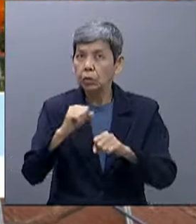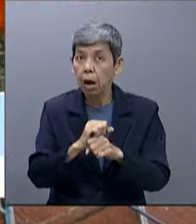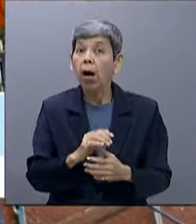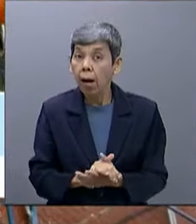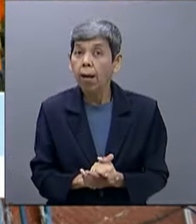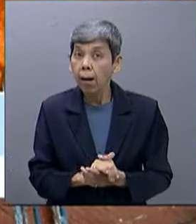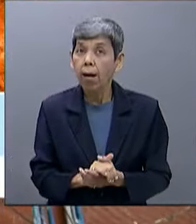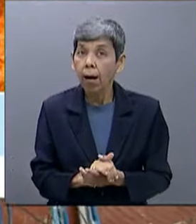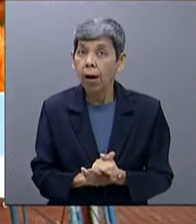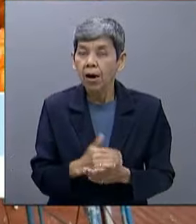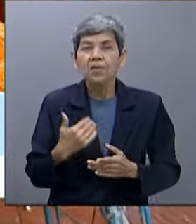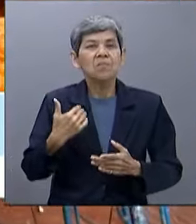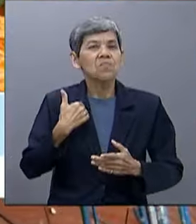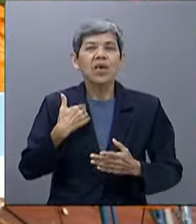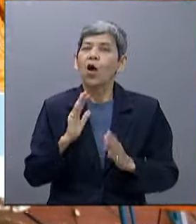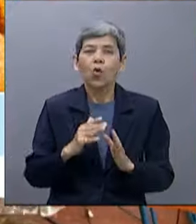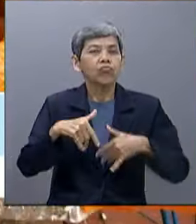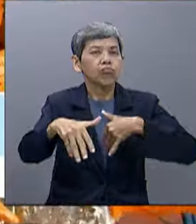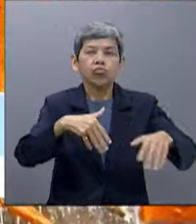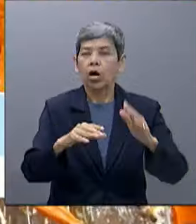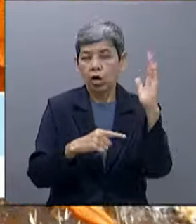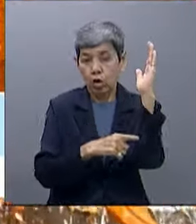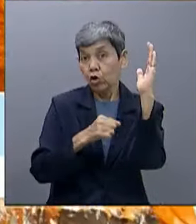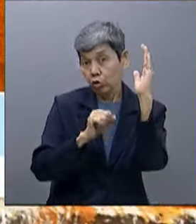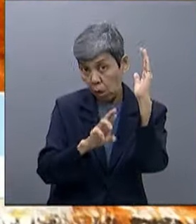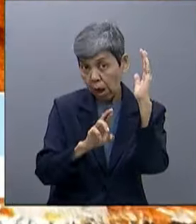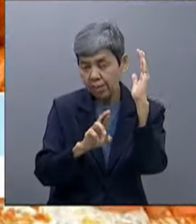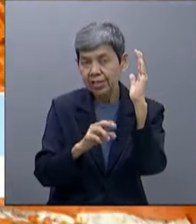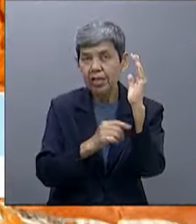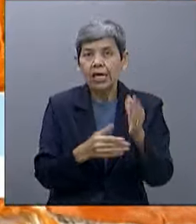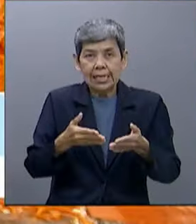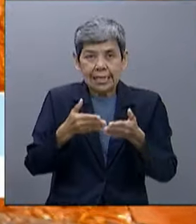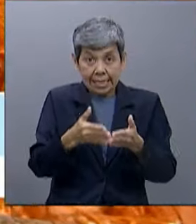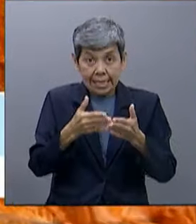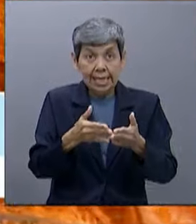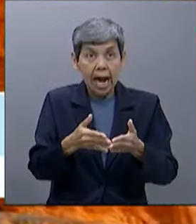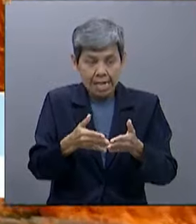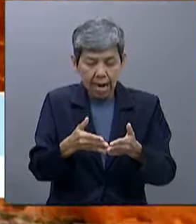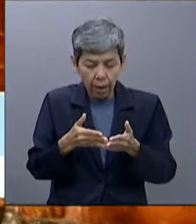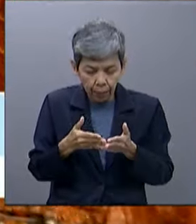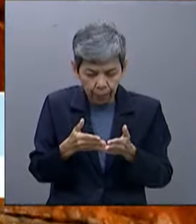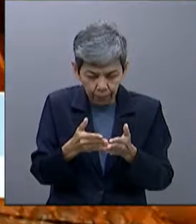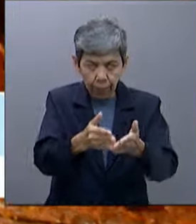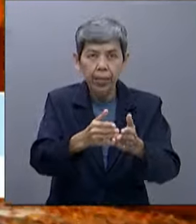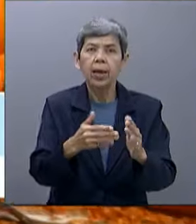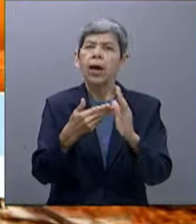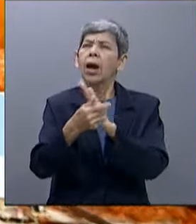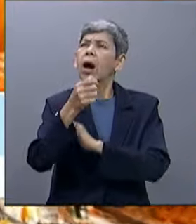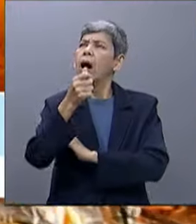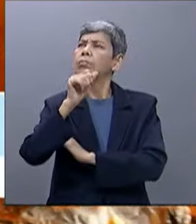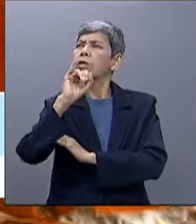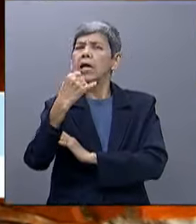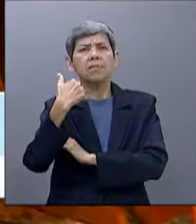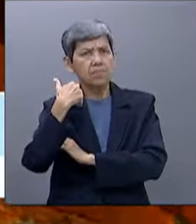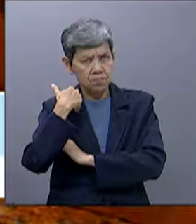ความอนุเคราะห์ข้อมือจากพี่น้องชาวจังหวัดสุราษฎร์ธานีที่นำเรือชักพระมาร่วมขบวนแห่ทางอำนาจเจริญปีนี้ก็นำยักษ์